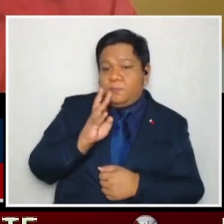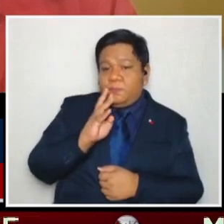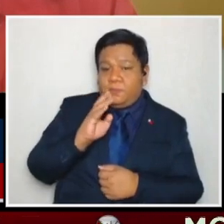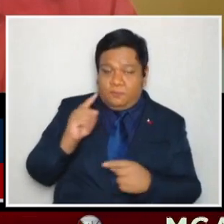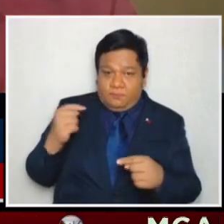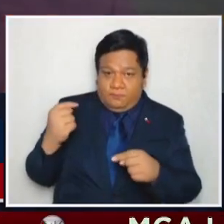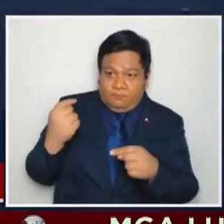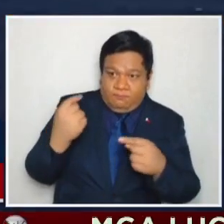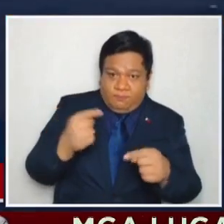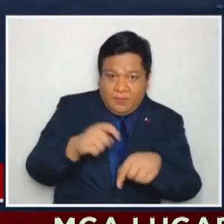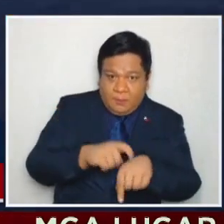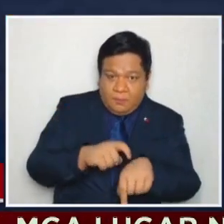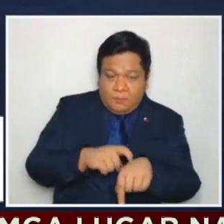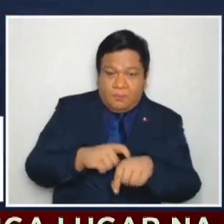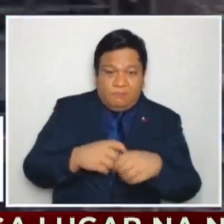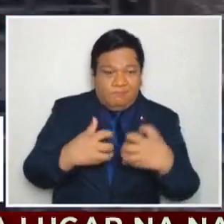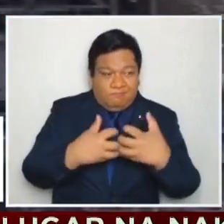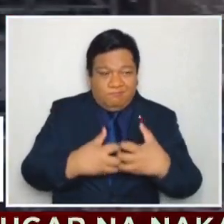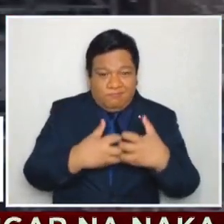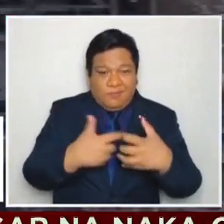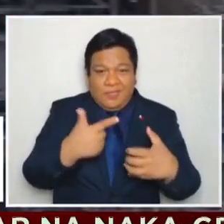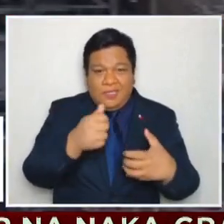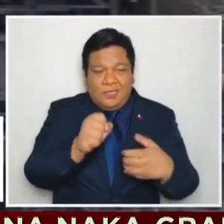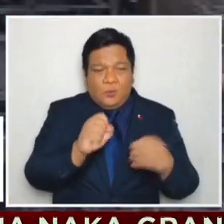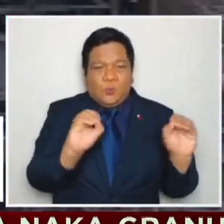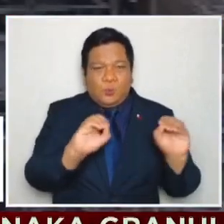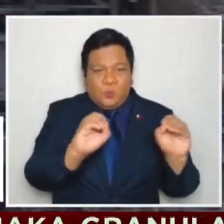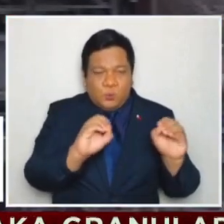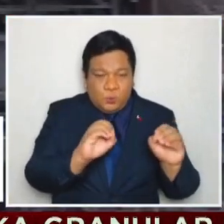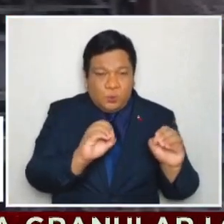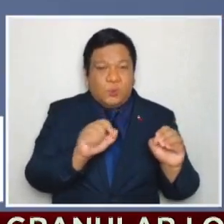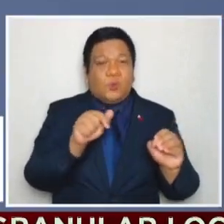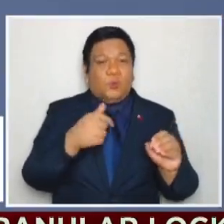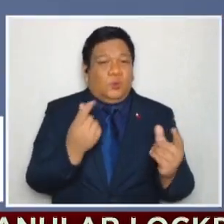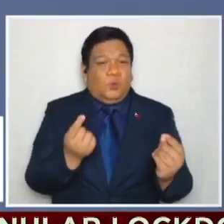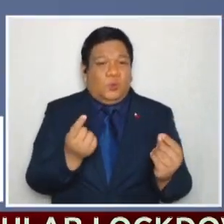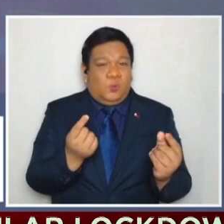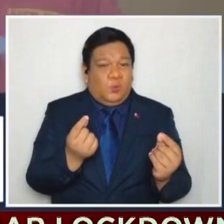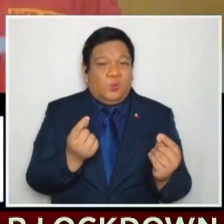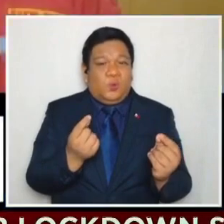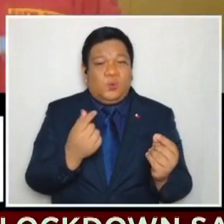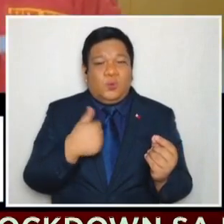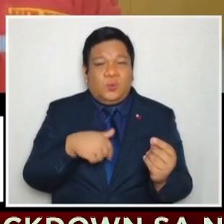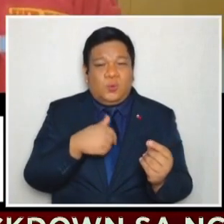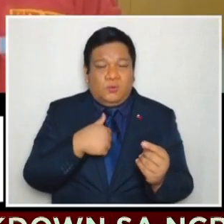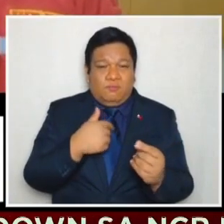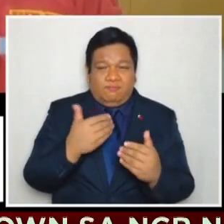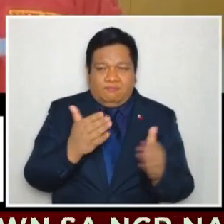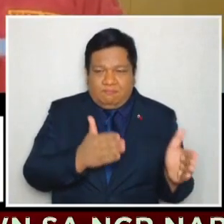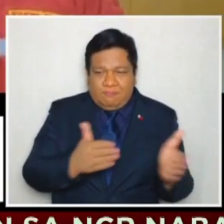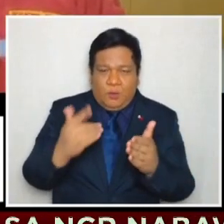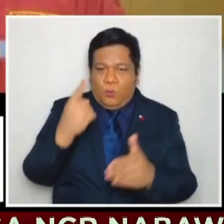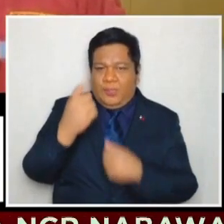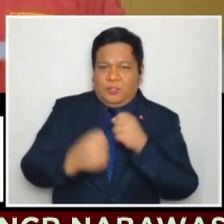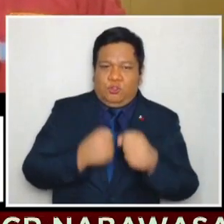wala tayong production ng gas. And the reason why we flagged it 1 year in advance, no? Kasi